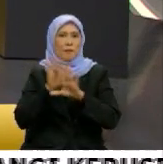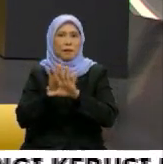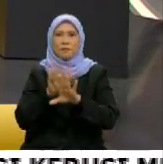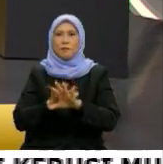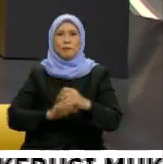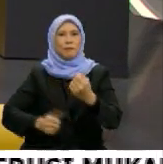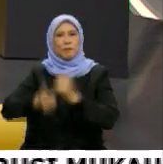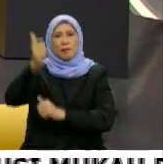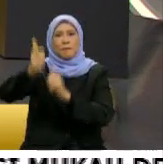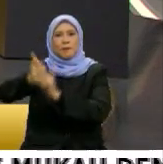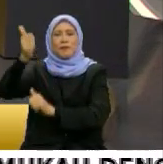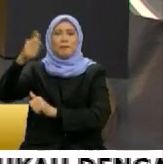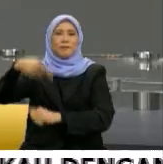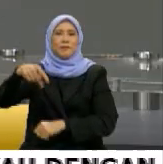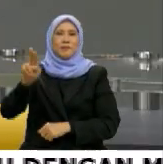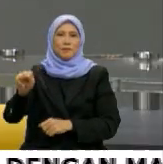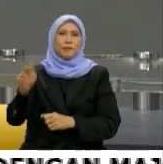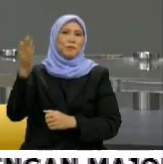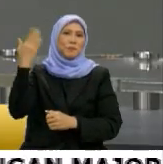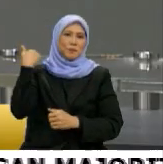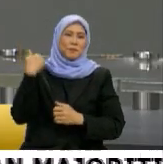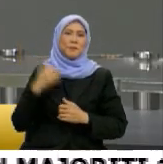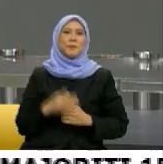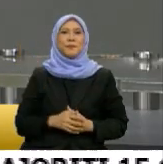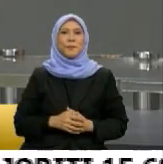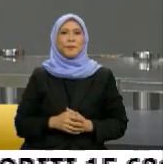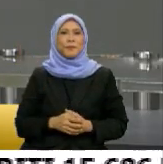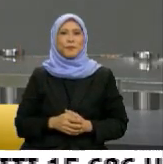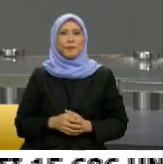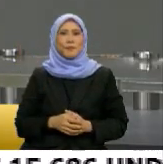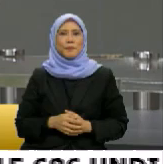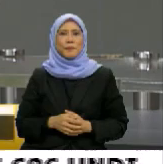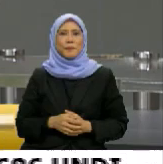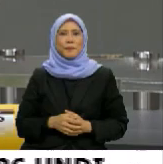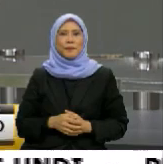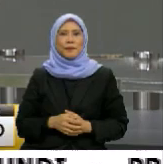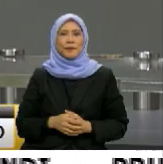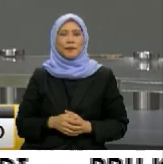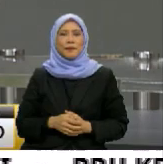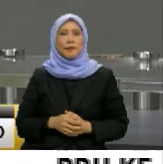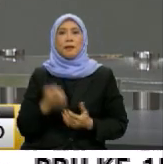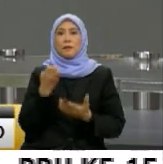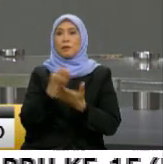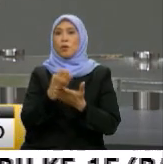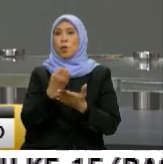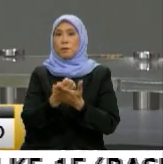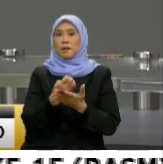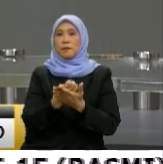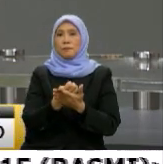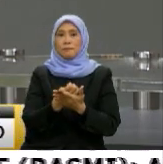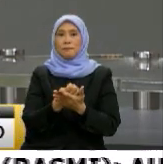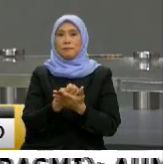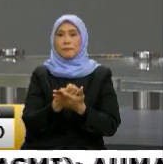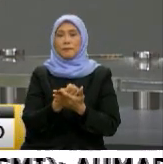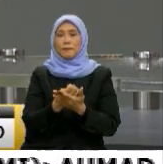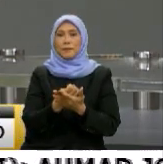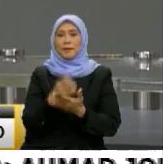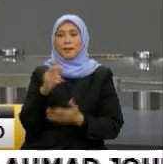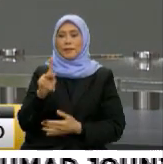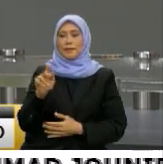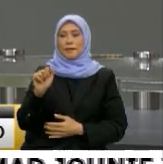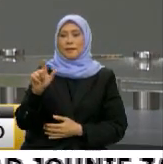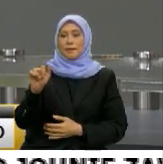banyak sekali kerusi yang dimenang hari itu PRN baru-baru ini. Dan dia next to the next economic impetus ni,